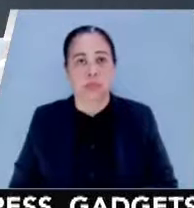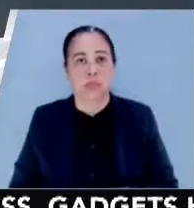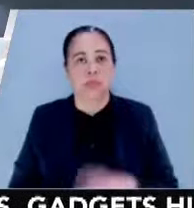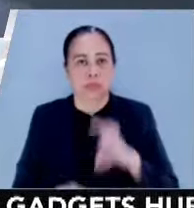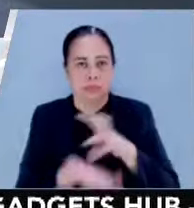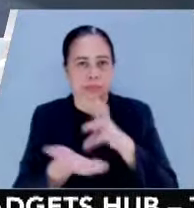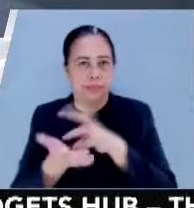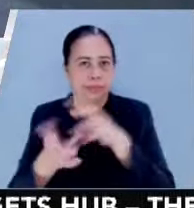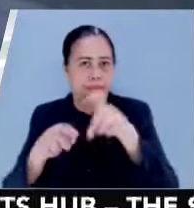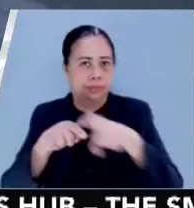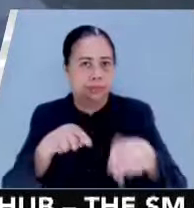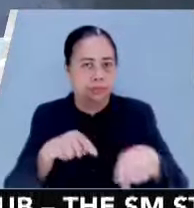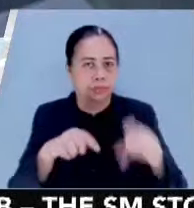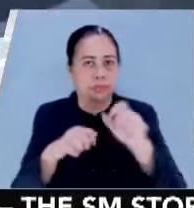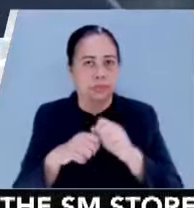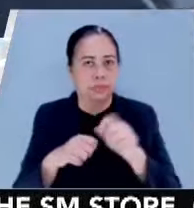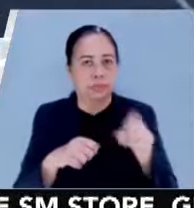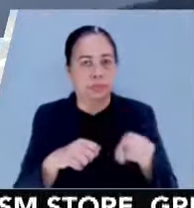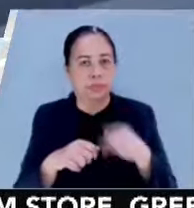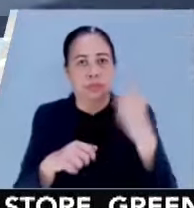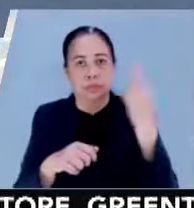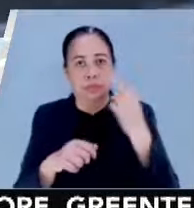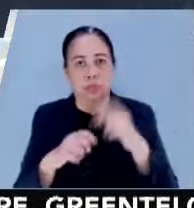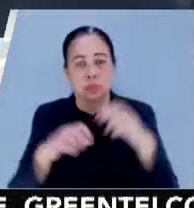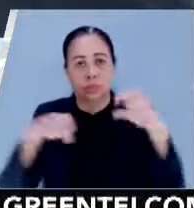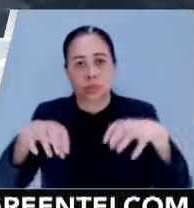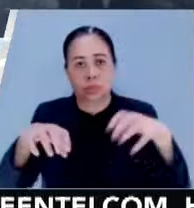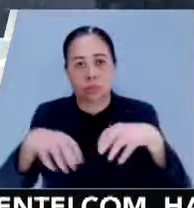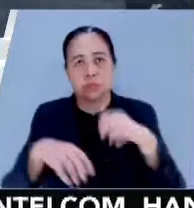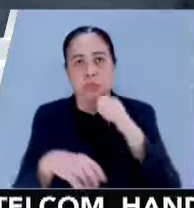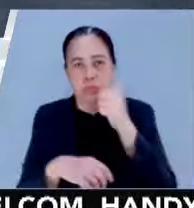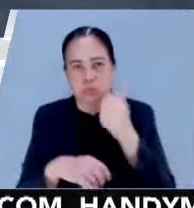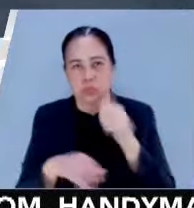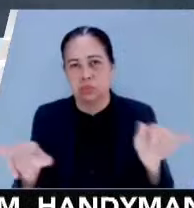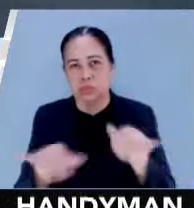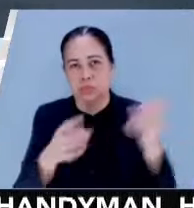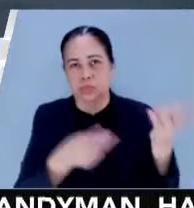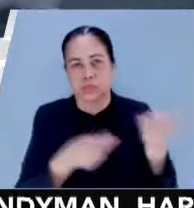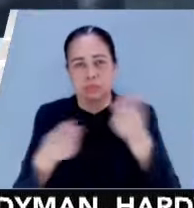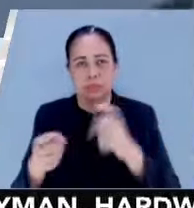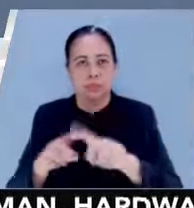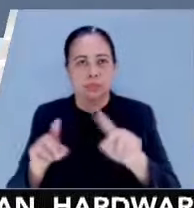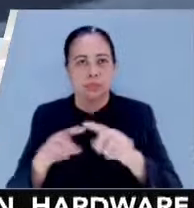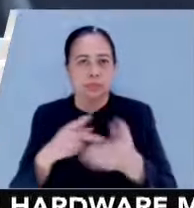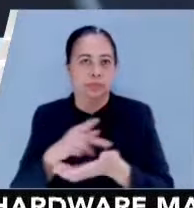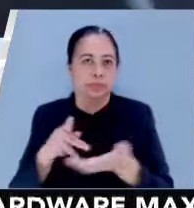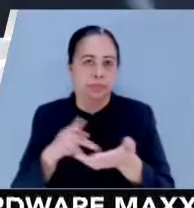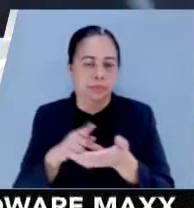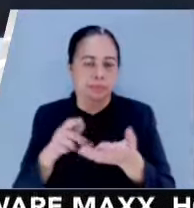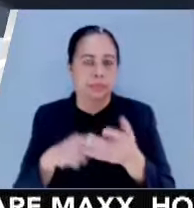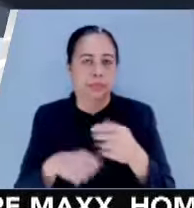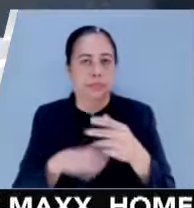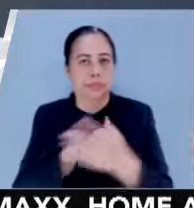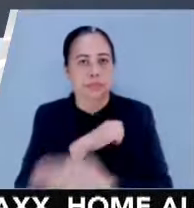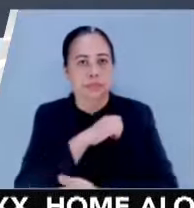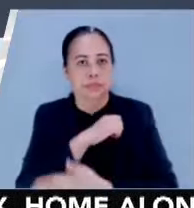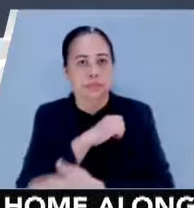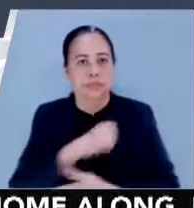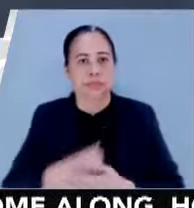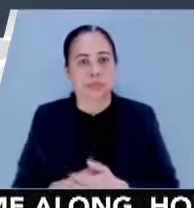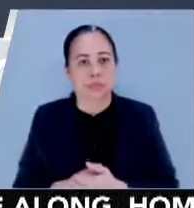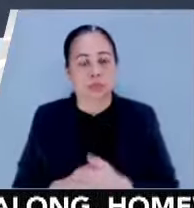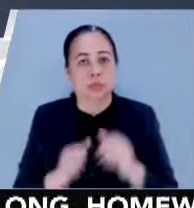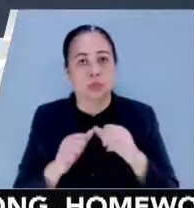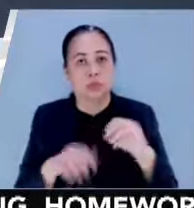thunderstorms, ang pagulang yan ay inaasahan din bukas sa Metro Manila at iba pang bahagi ng bansa. Patuloy rin nakaapekto